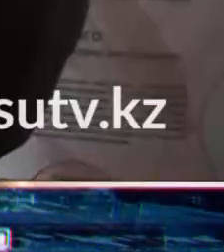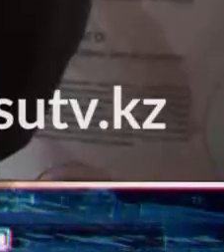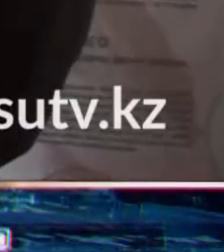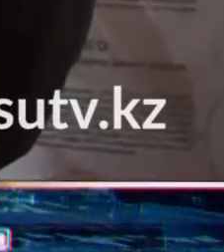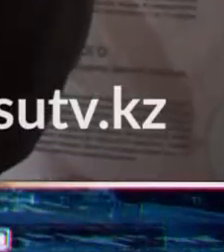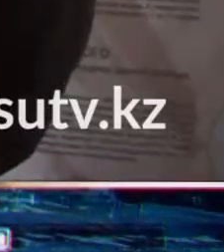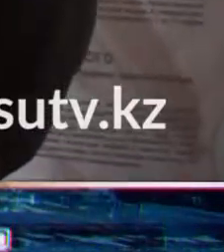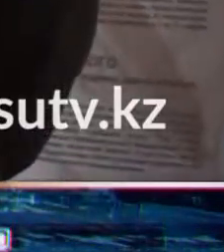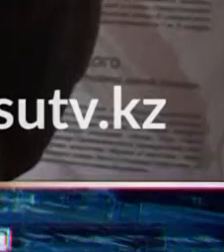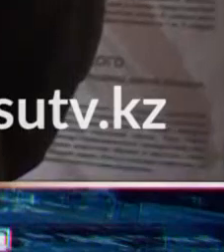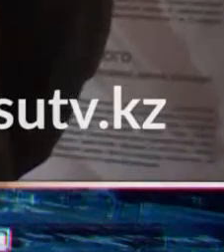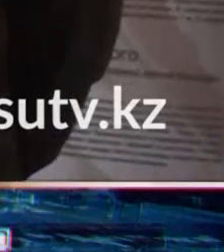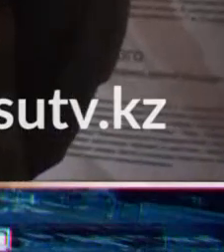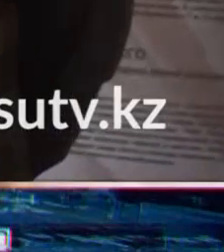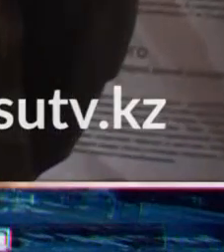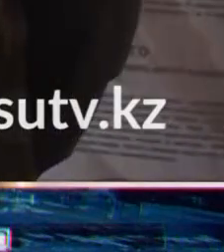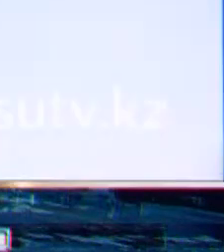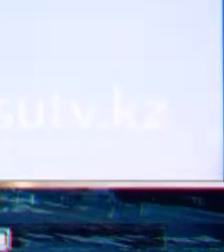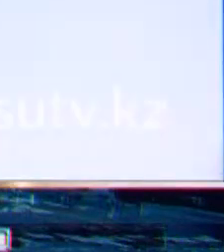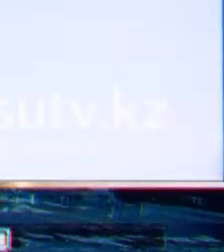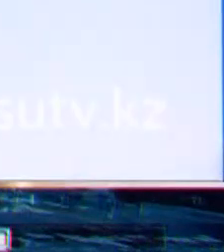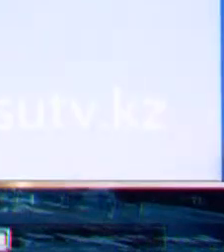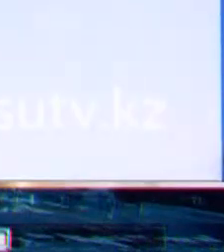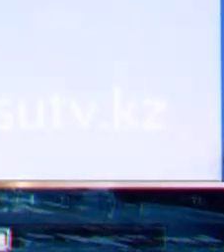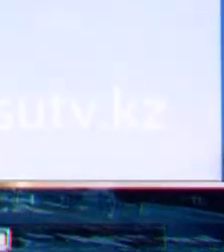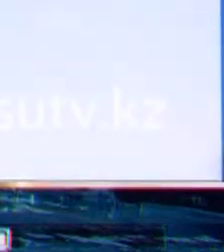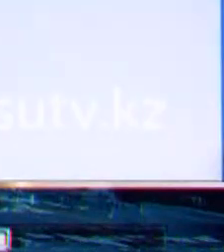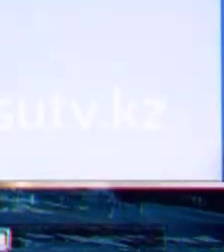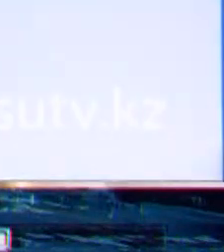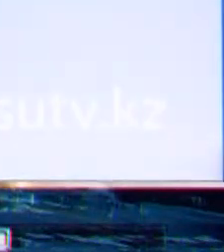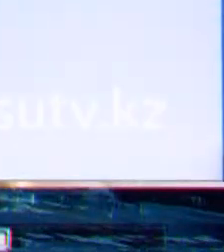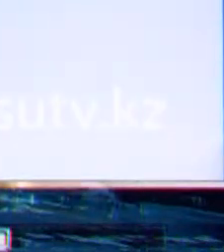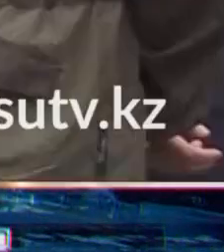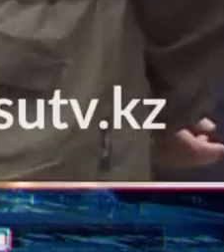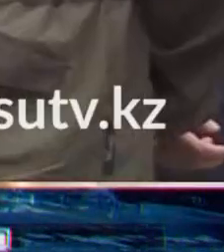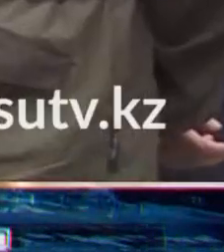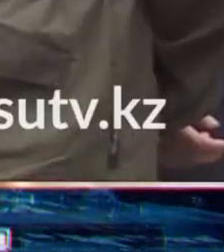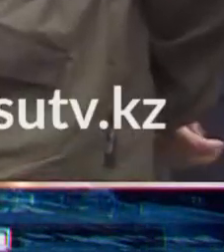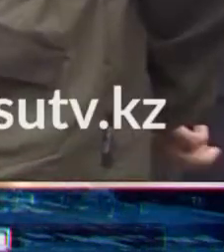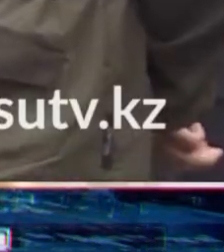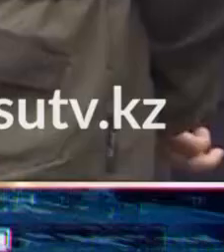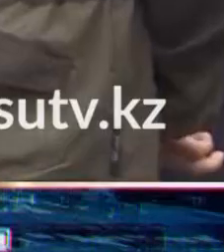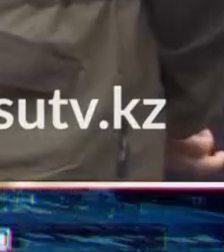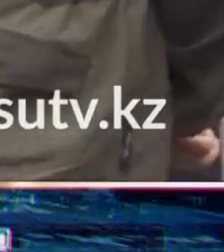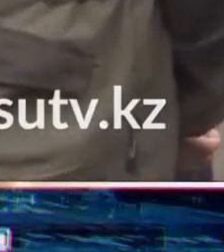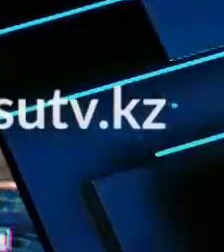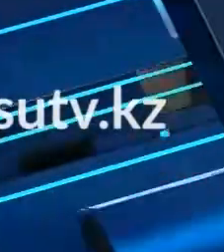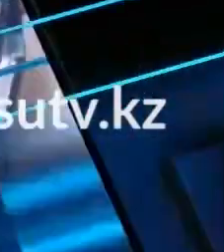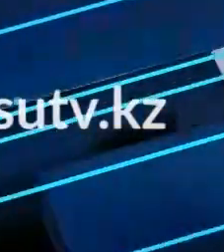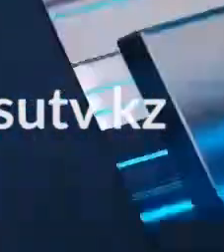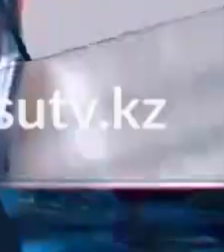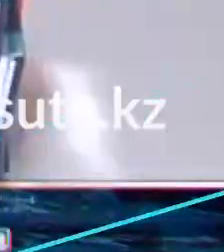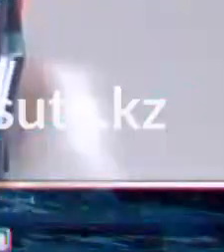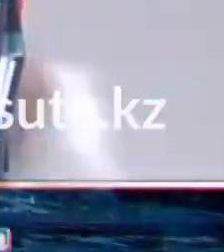Экологиялық туризмді дамыту және суармалы суды ұтымды пайдалану. Өңірге жұмыс сапарымен экология министрі келді.